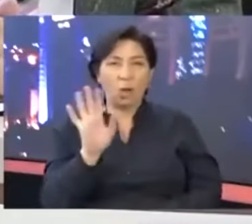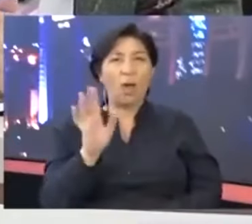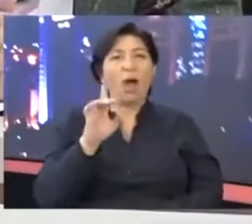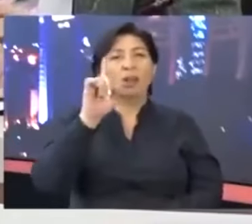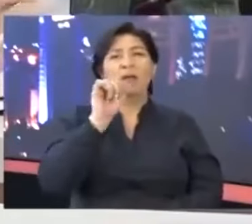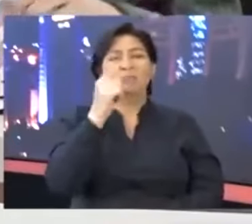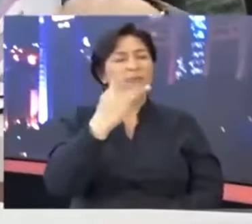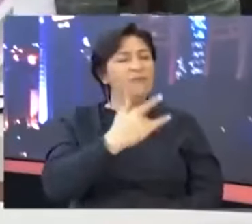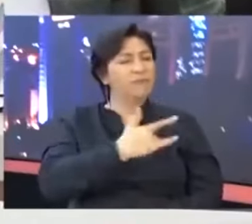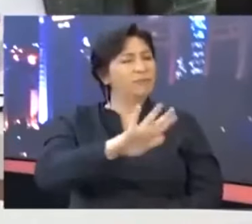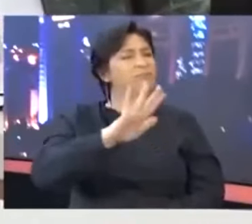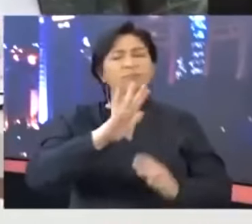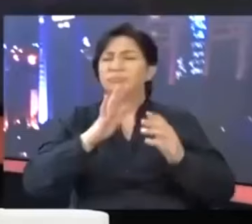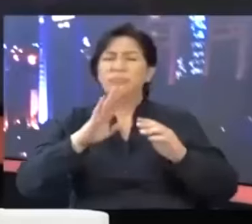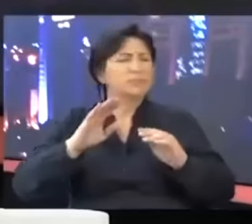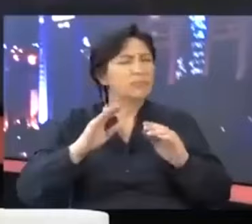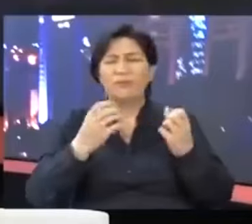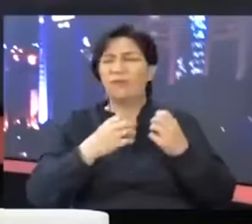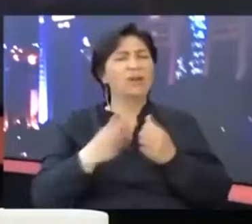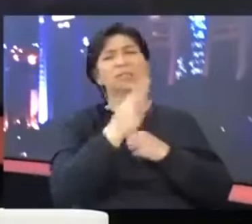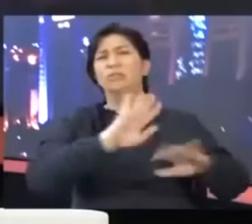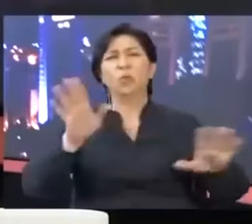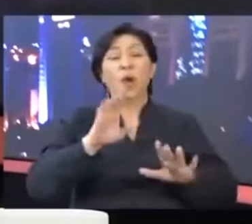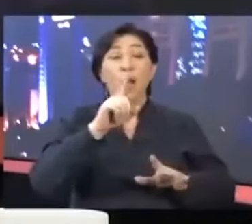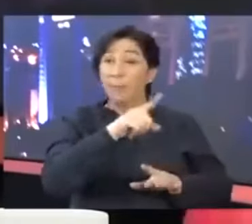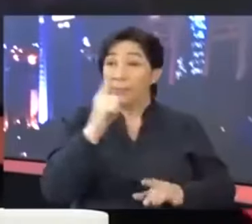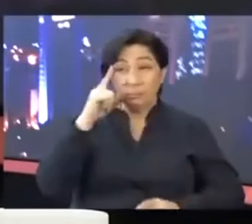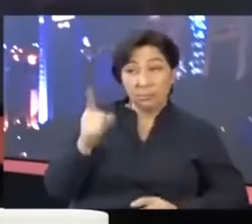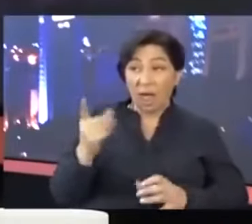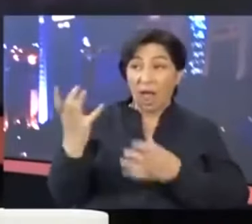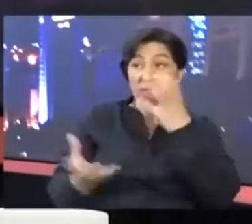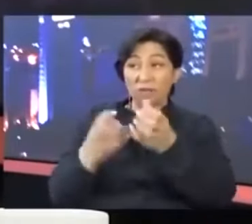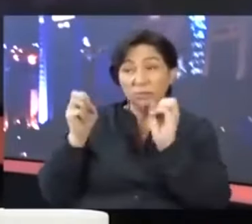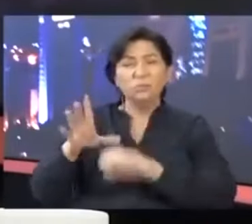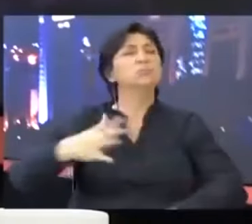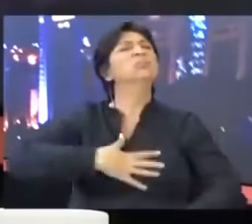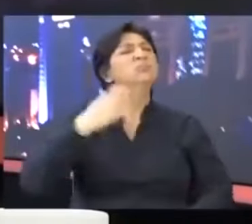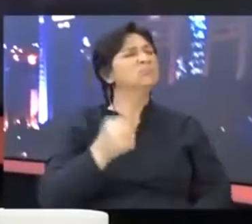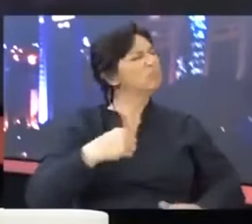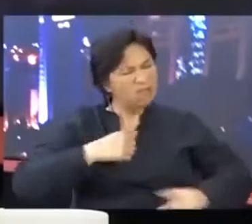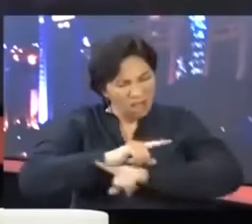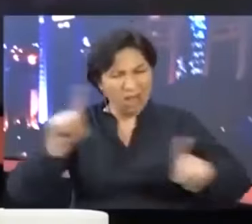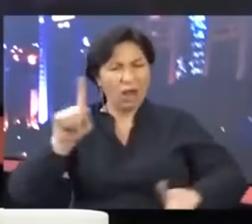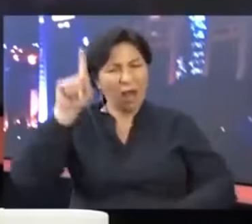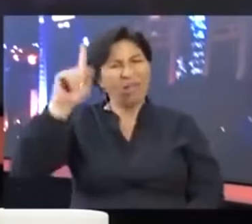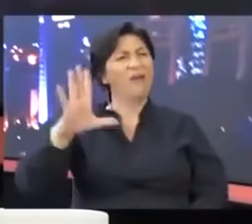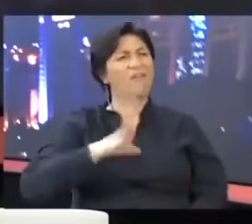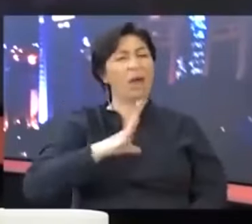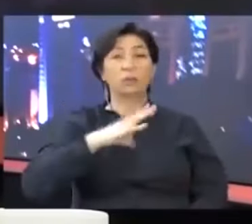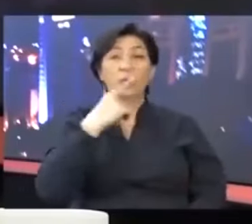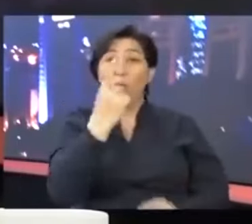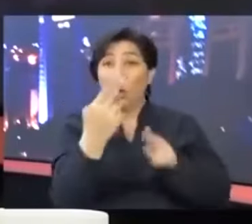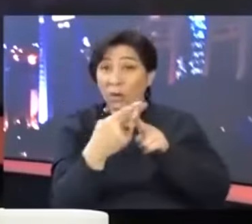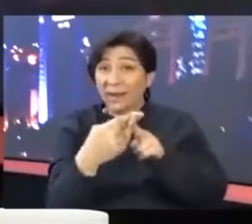hiçbir fedakarlıktan çekilmiyor kavmi onu ateşe atmakla tehdit ediyor bu tehdide rağmen dimdik durabiliyor ha orada bir